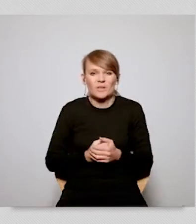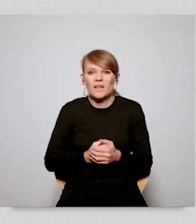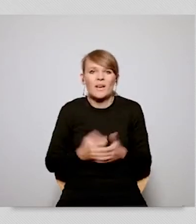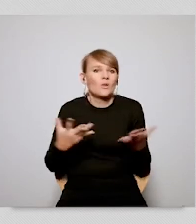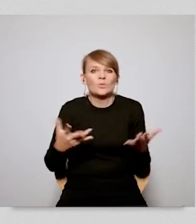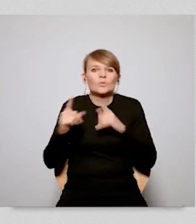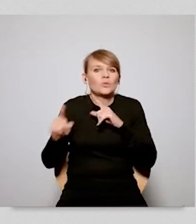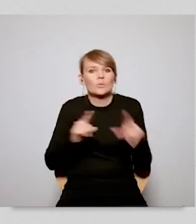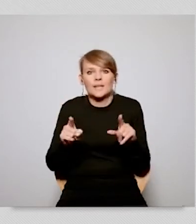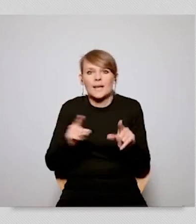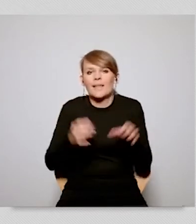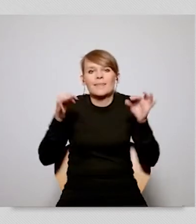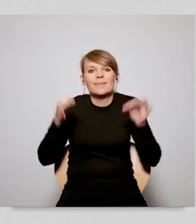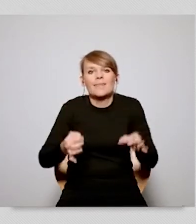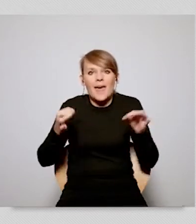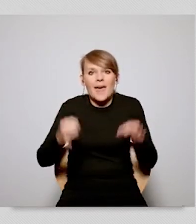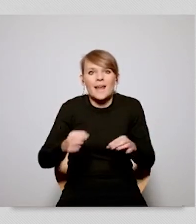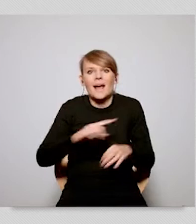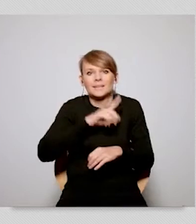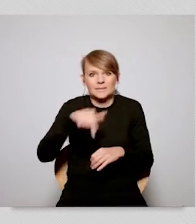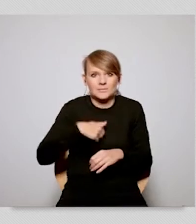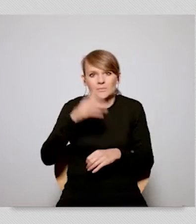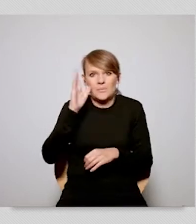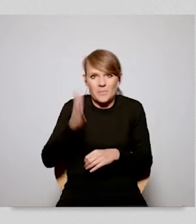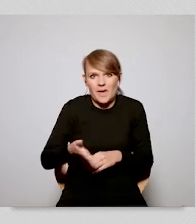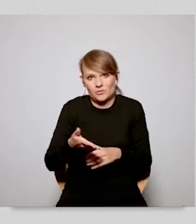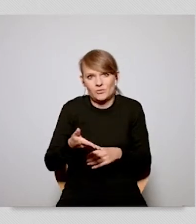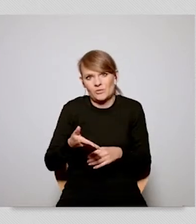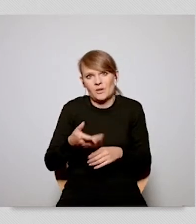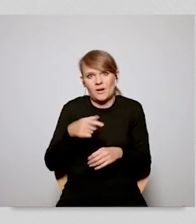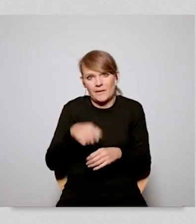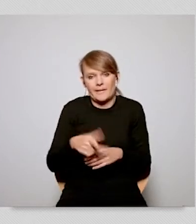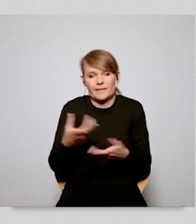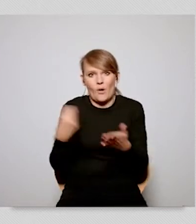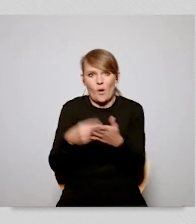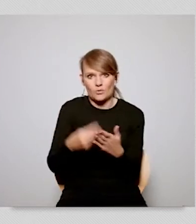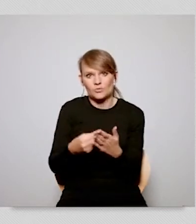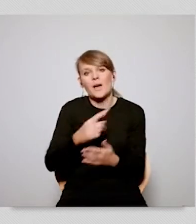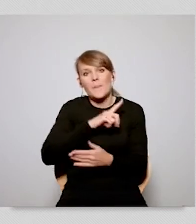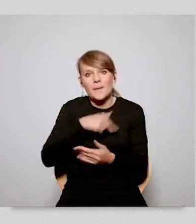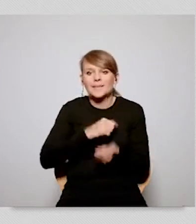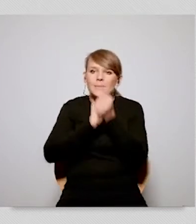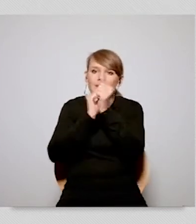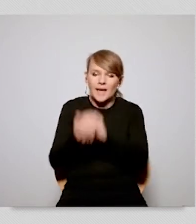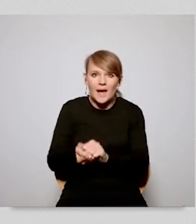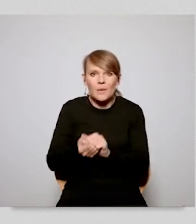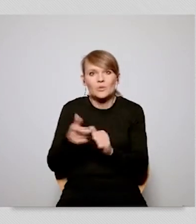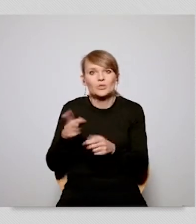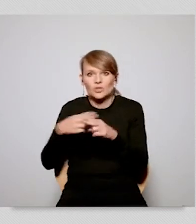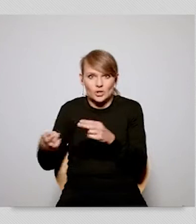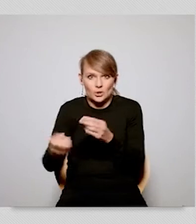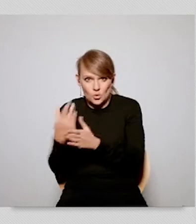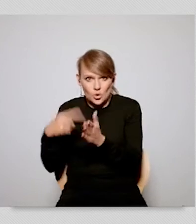my teraz dopiero zaczniemy ponosić koszty przestawiając się na czyste źródła, tylko w tej chwili rocznie 140